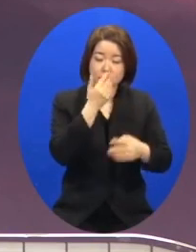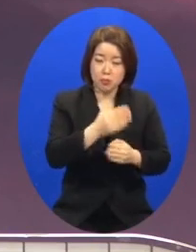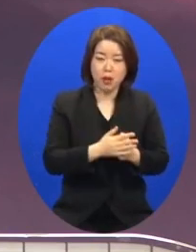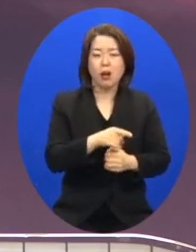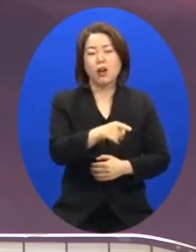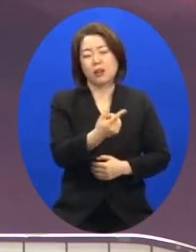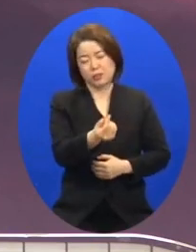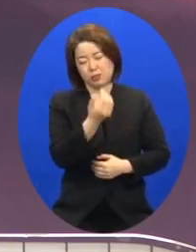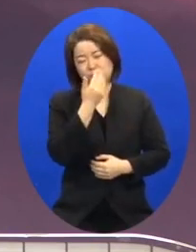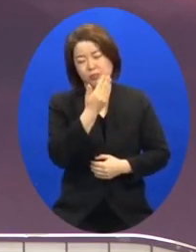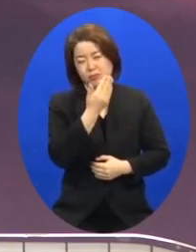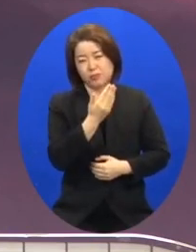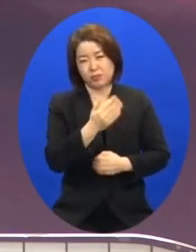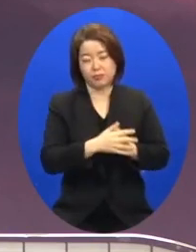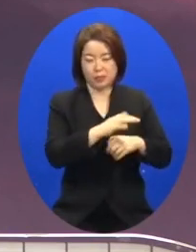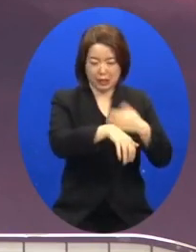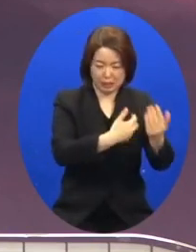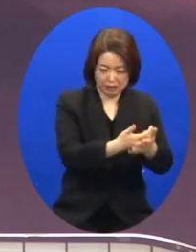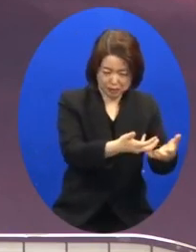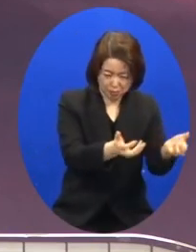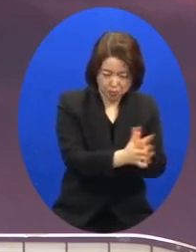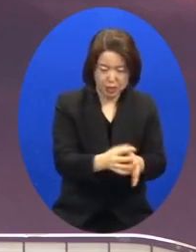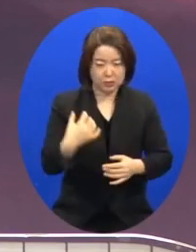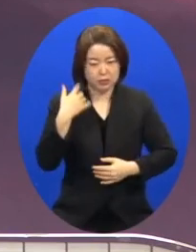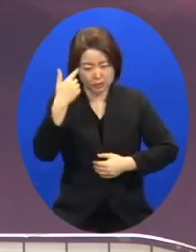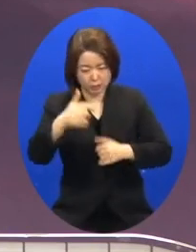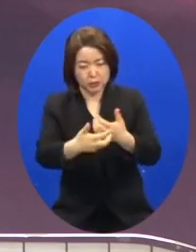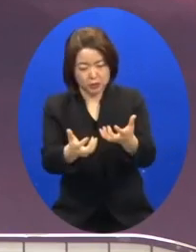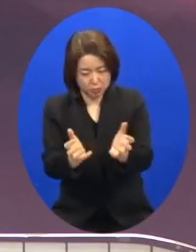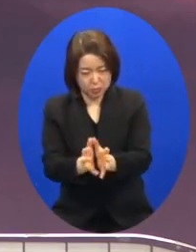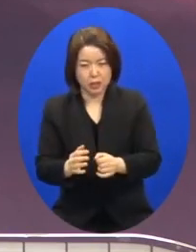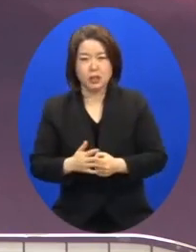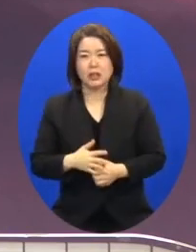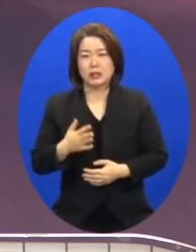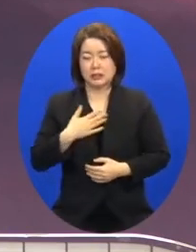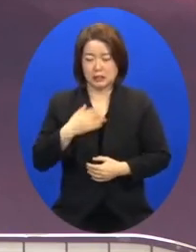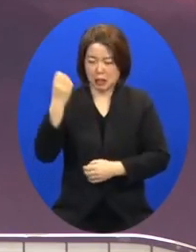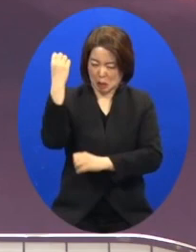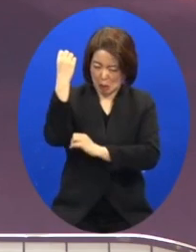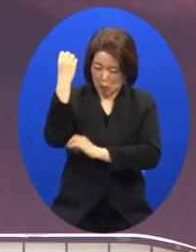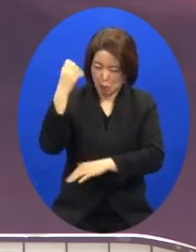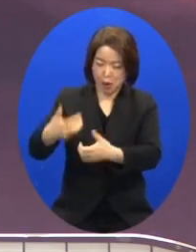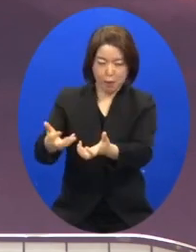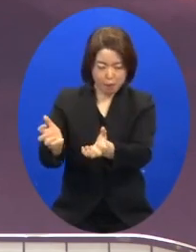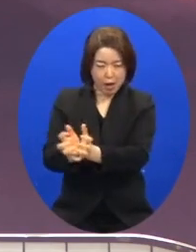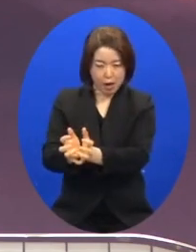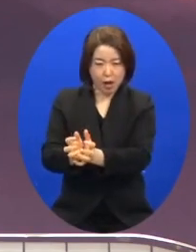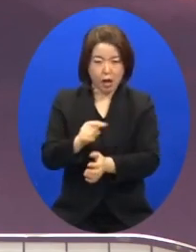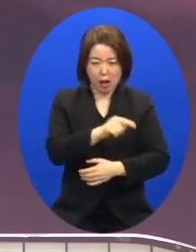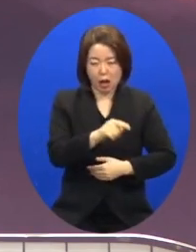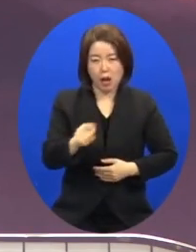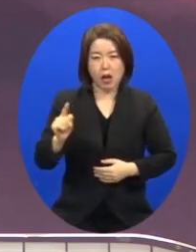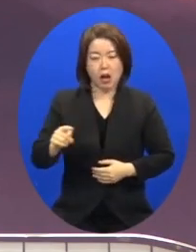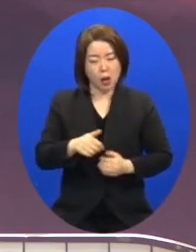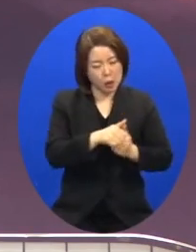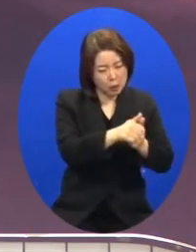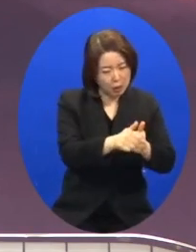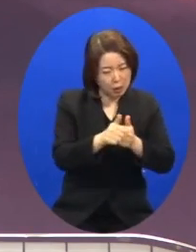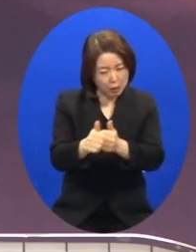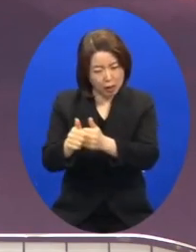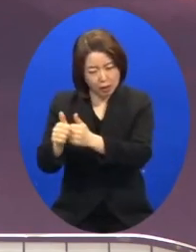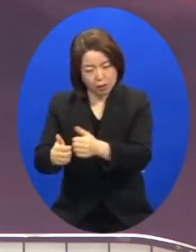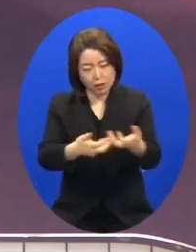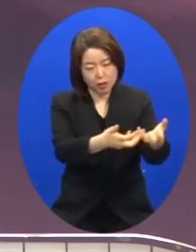있지 개척 파도 있고 담임목사 파드 생기고 하나를 원조 파야 뭐 이런 부류가